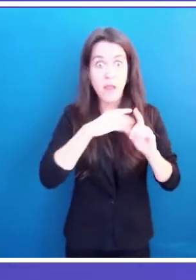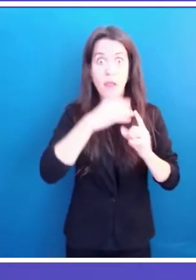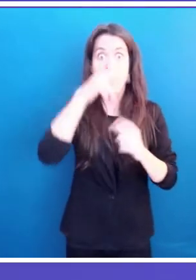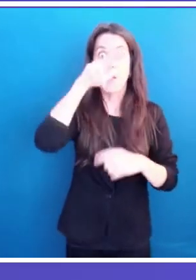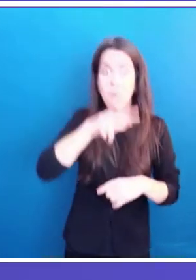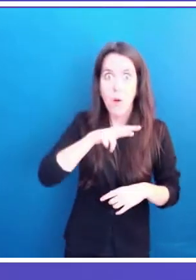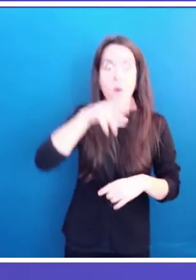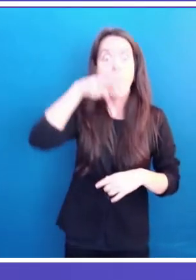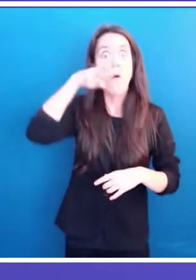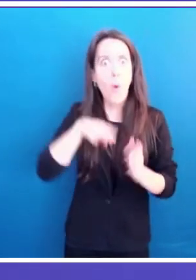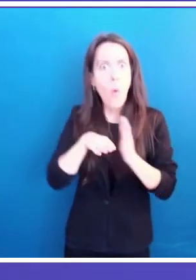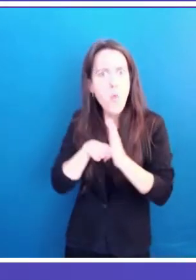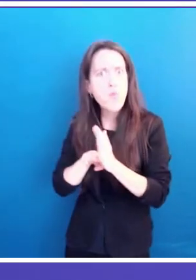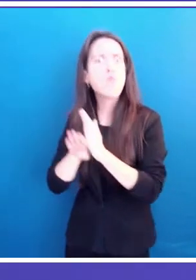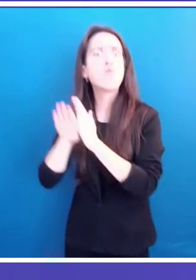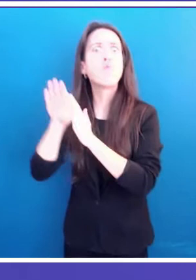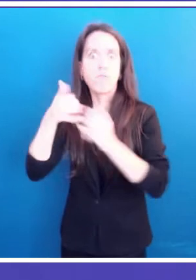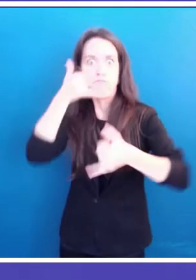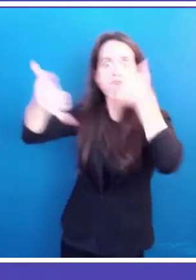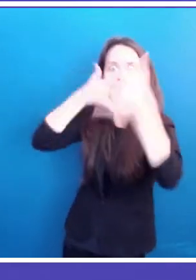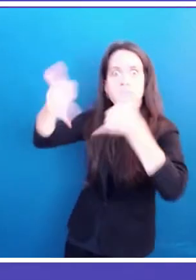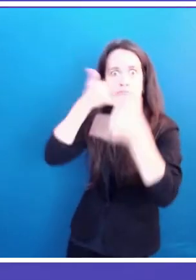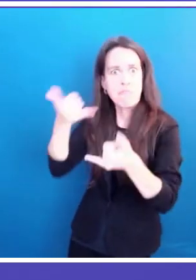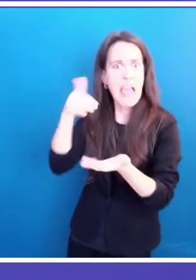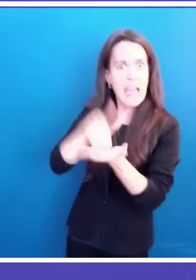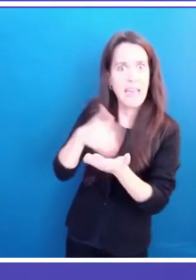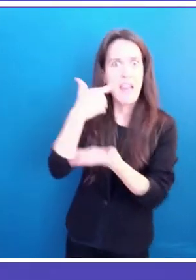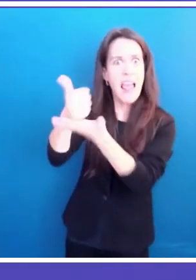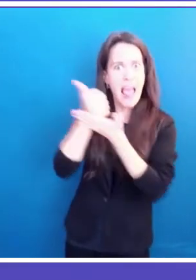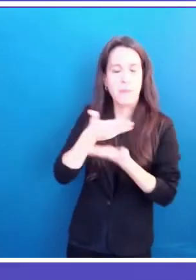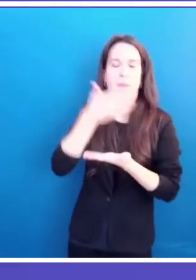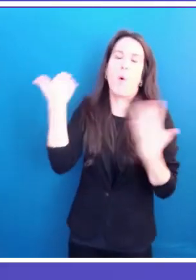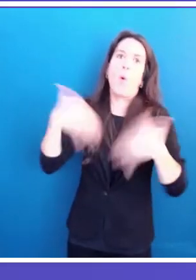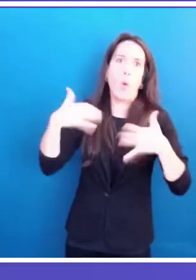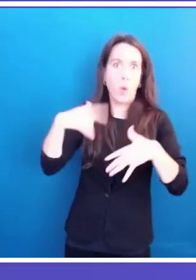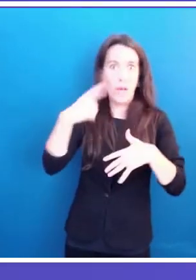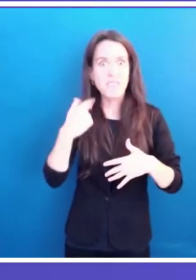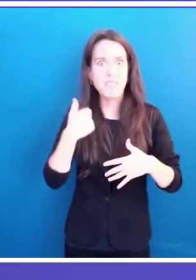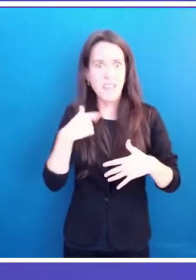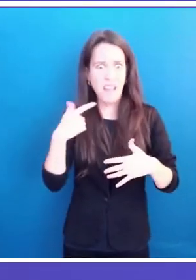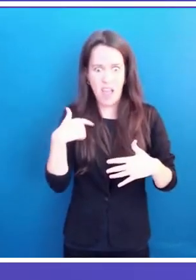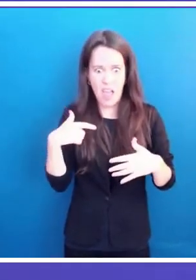قد عانت الأمرين في هذه الظروف.